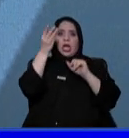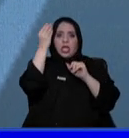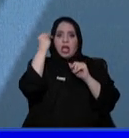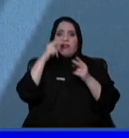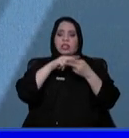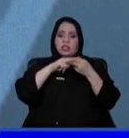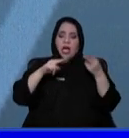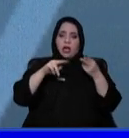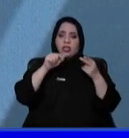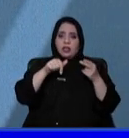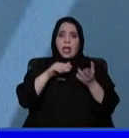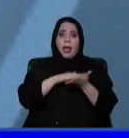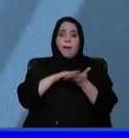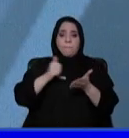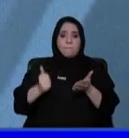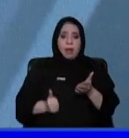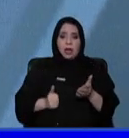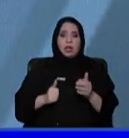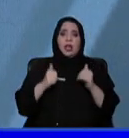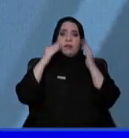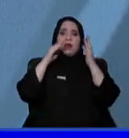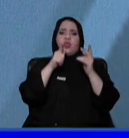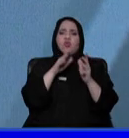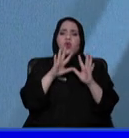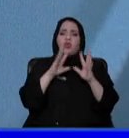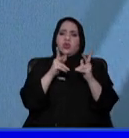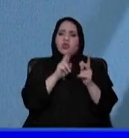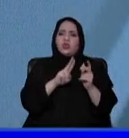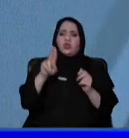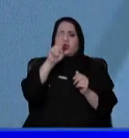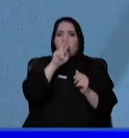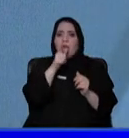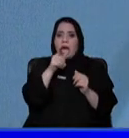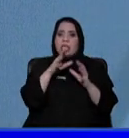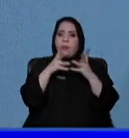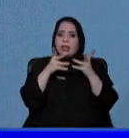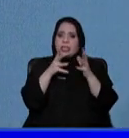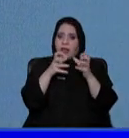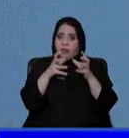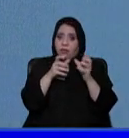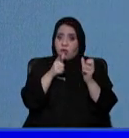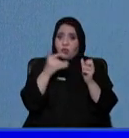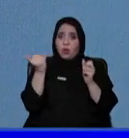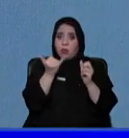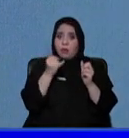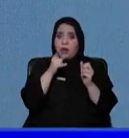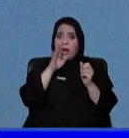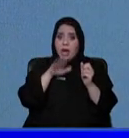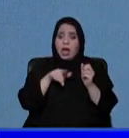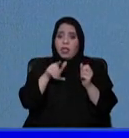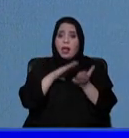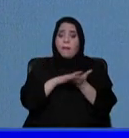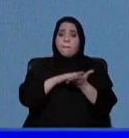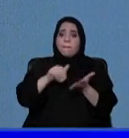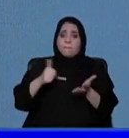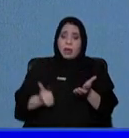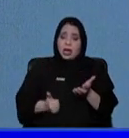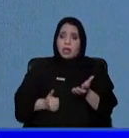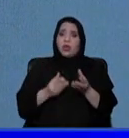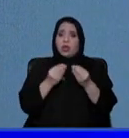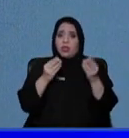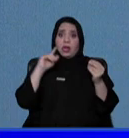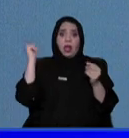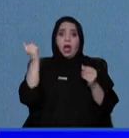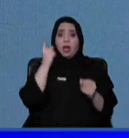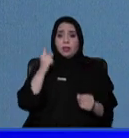السلام والتعايش بين جميع الدول، لكن كيف ترسخ هذه المبادرة مع غيرها من المبادرات صورة مملكة البحرين أمام العالم